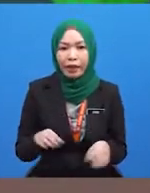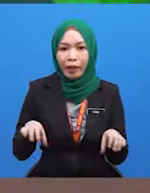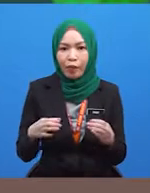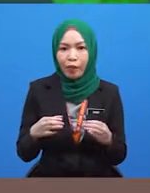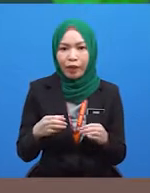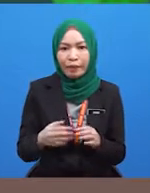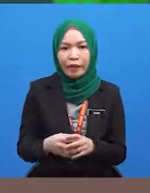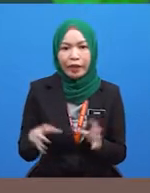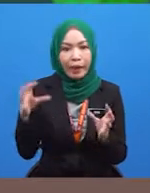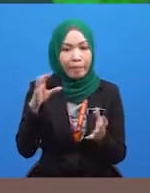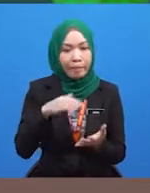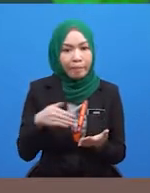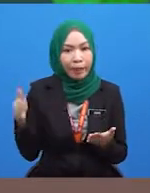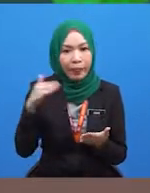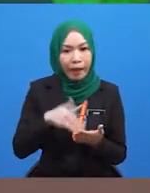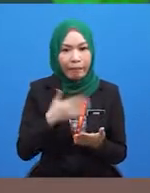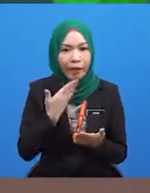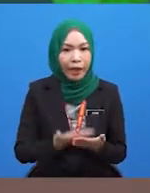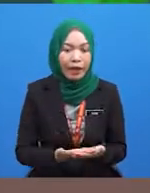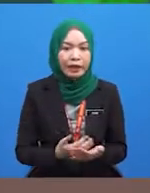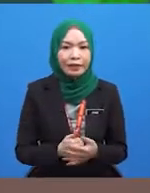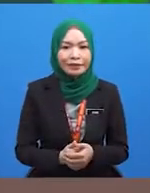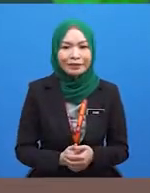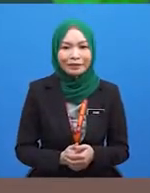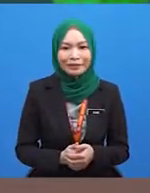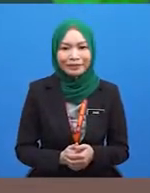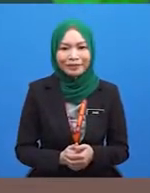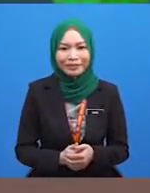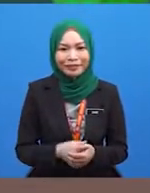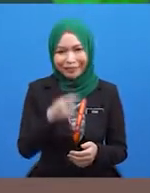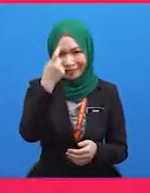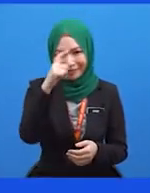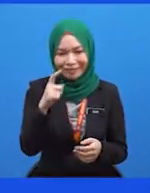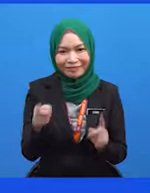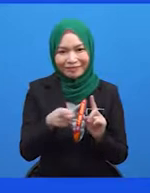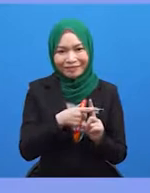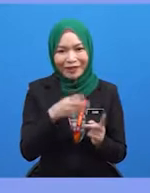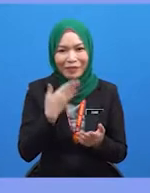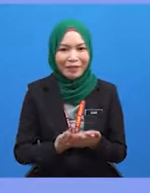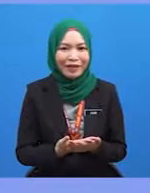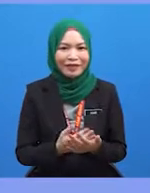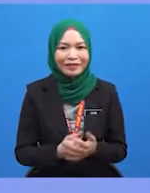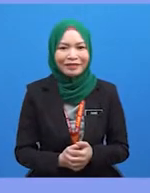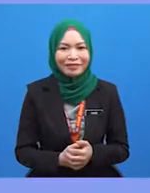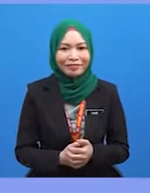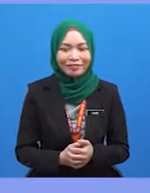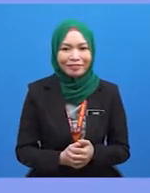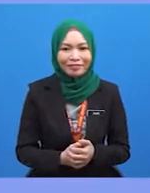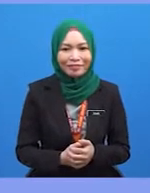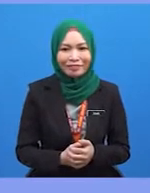berupaya menambahbaik produk tersebut. Itulah kelebihan usahawan.